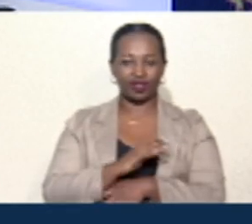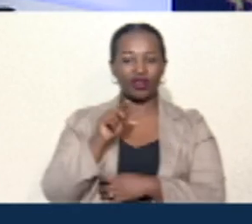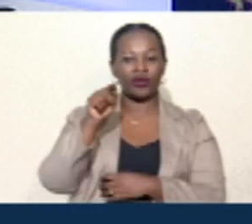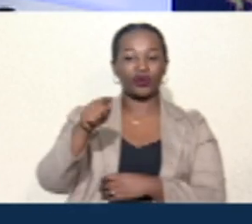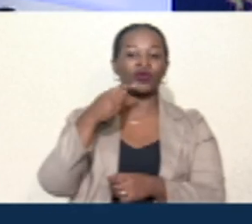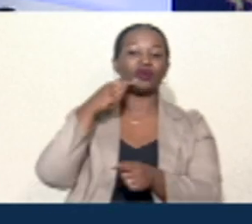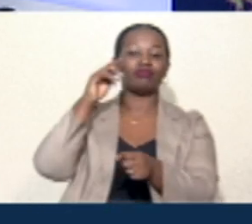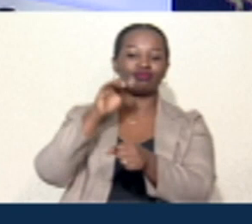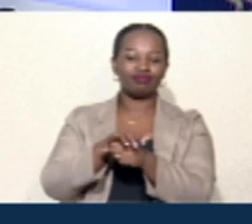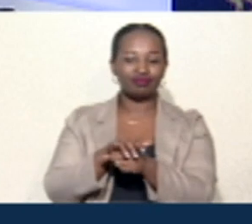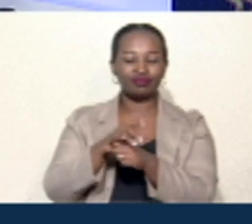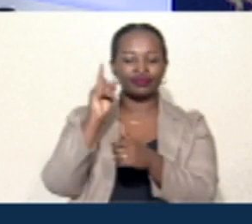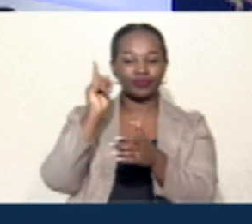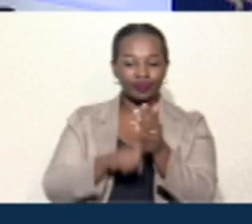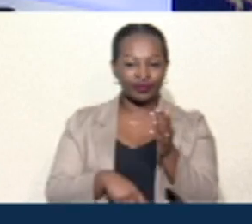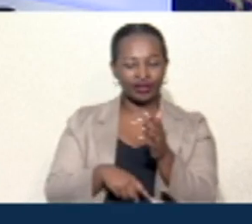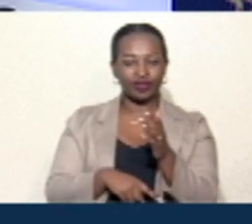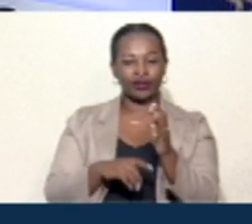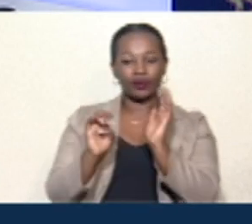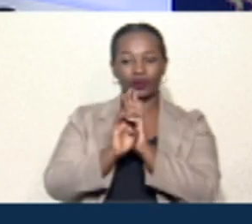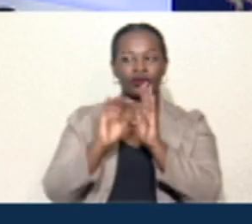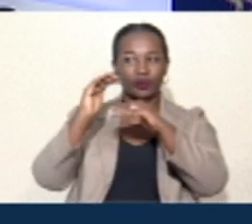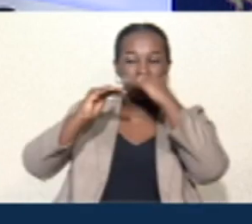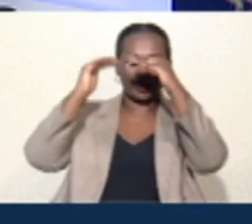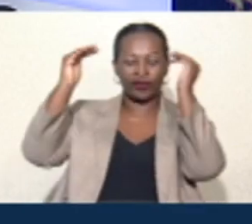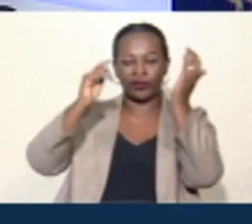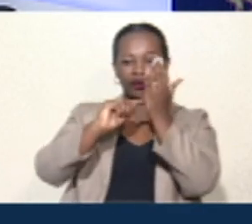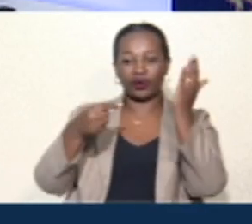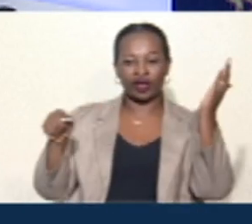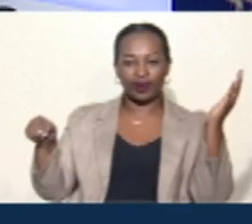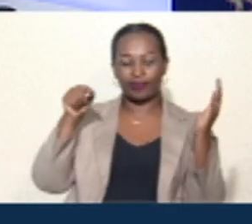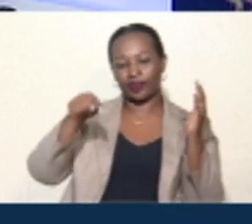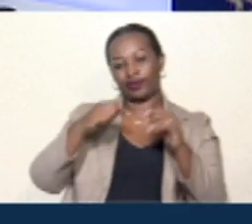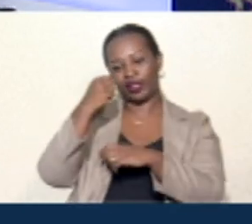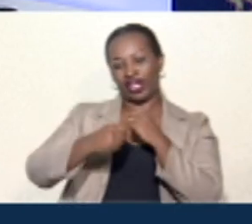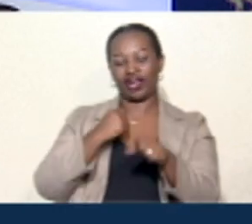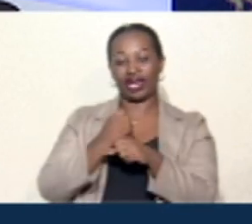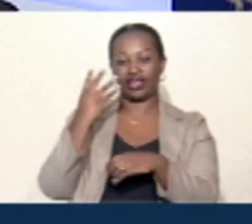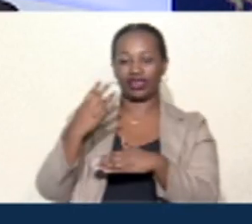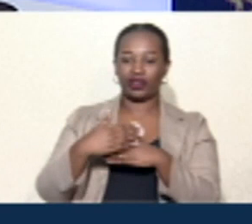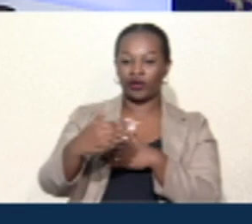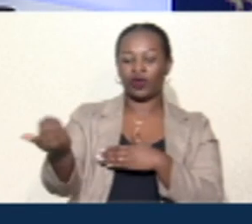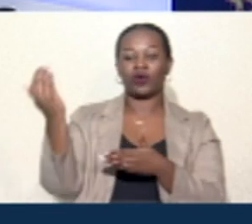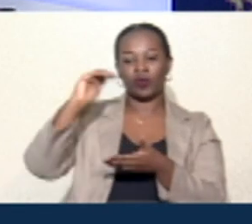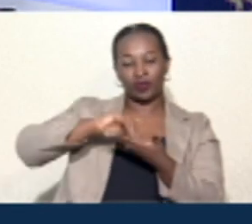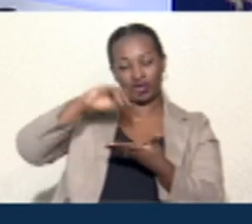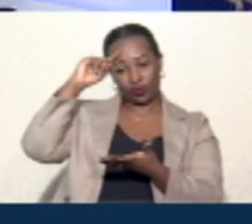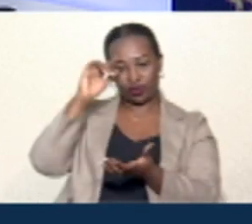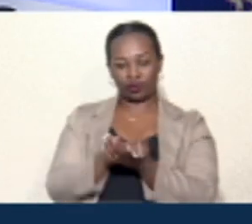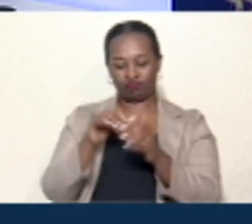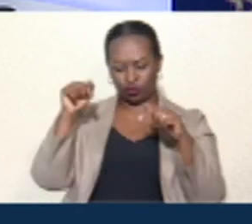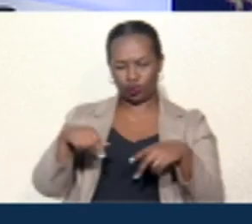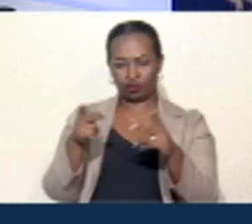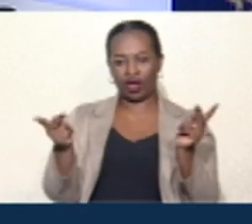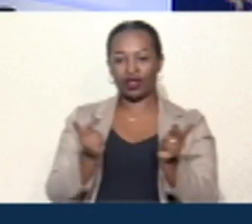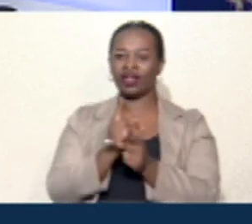murizeza iki by'umwihariko uru rwego rw'ikoranabuhanga muri iyi myaka 4 kongera kugirirwa icyizere kugira uyu mwanya hari icyo